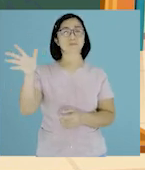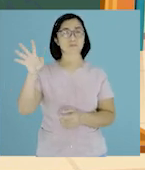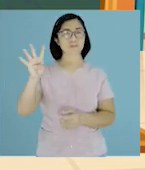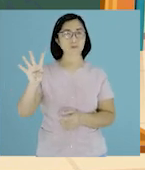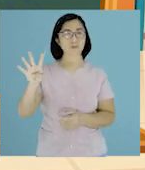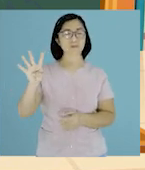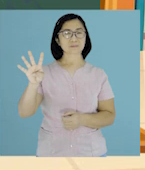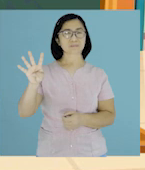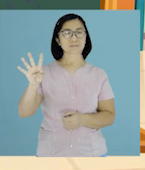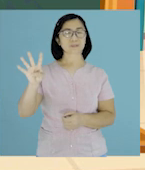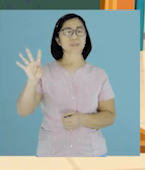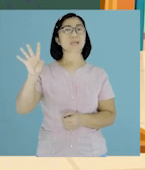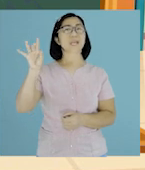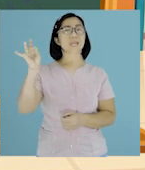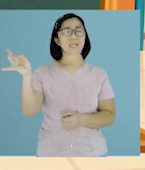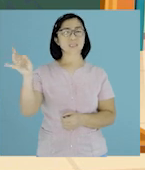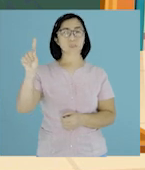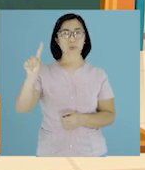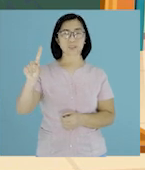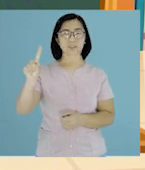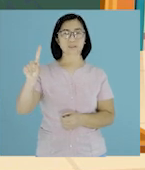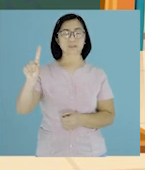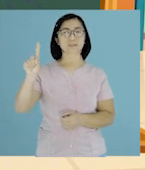54, 81,